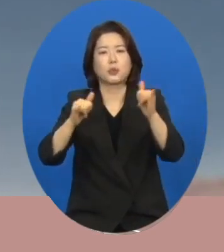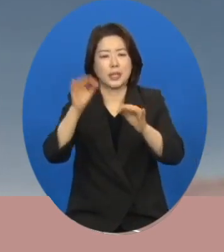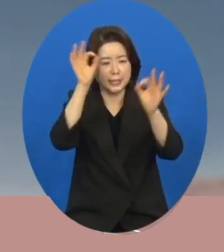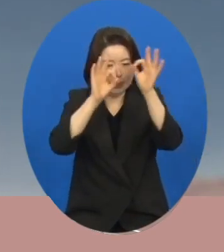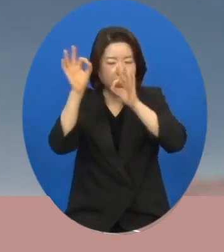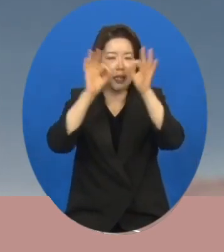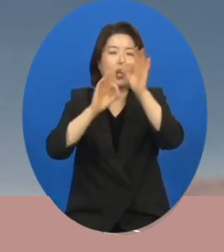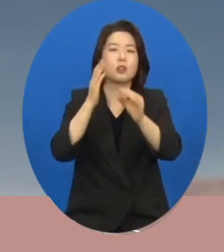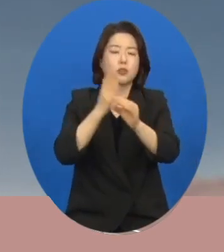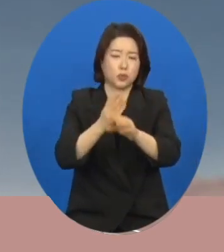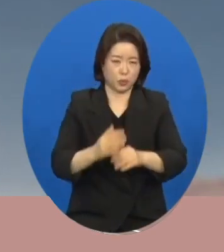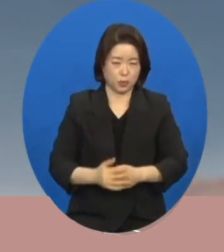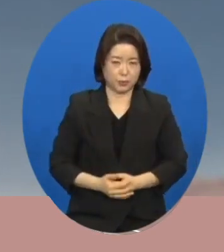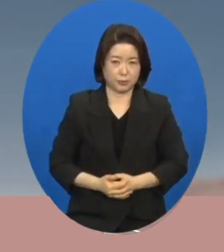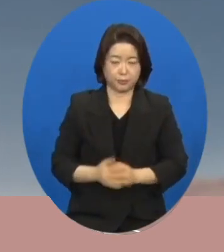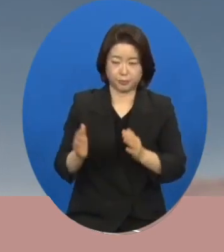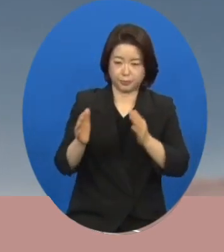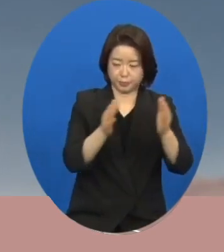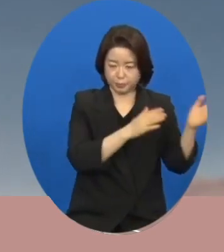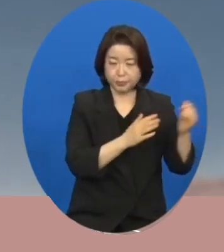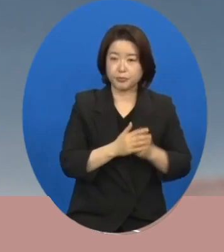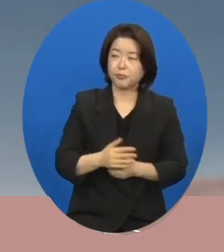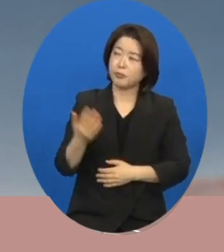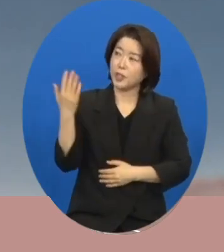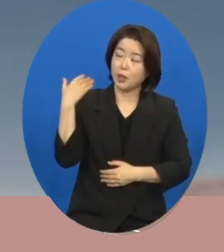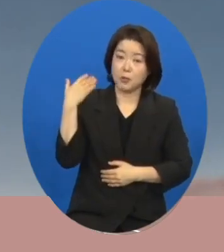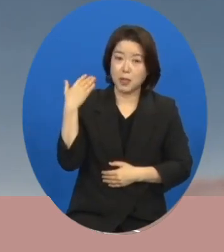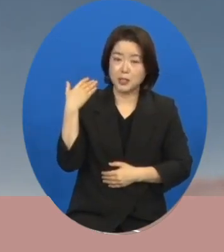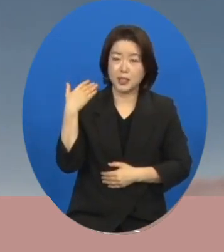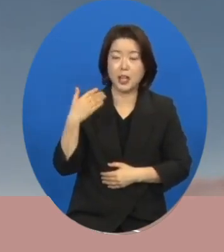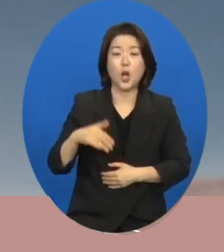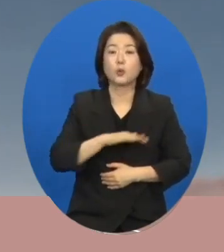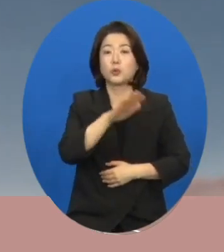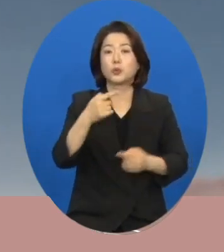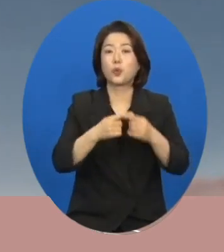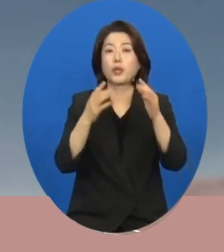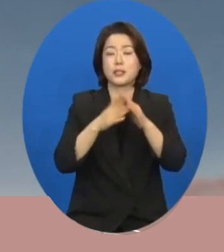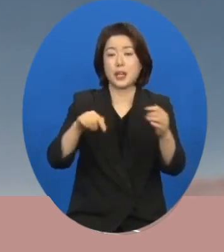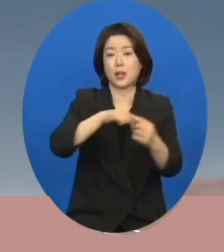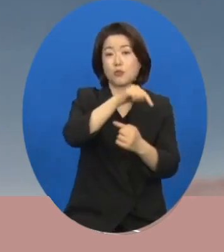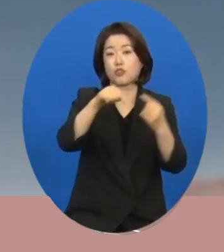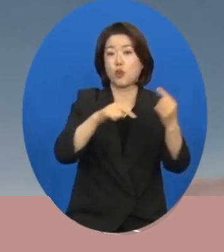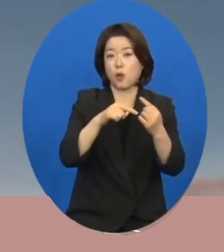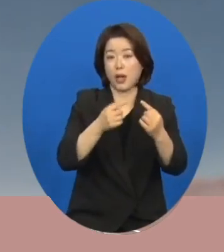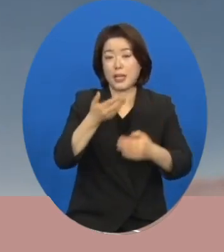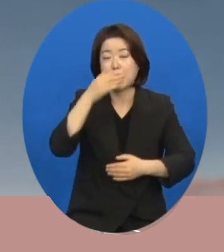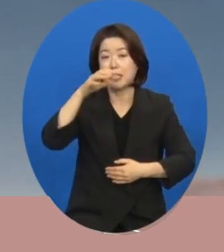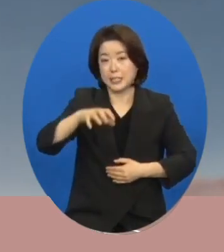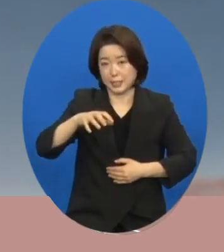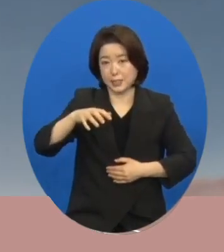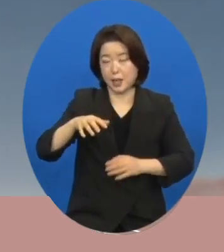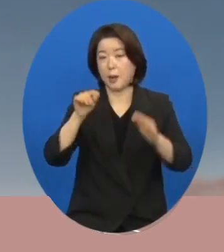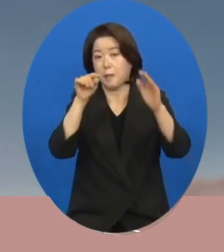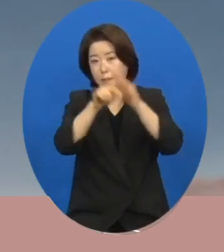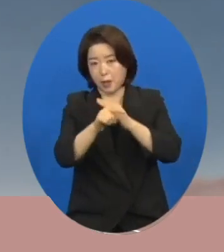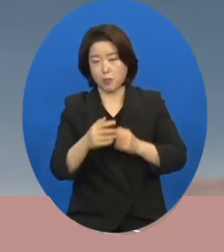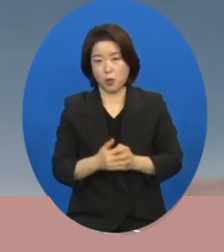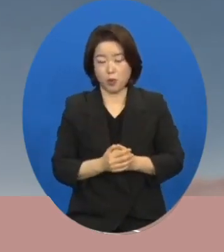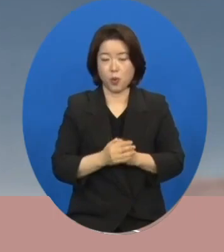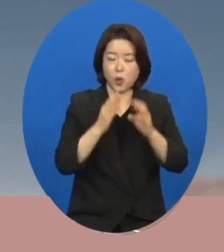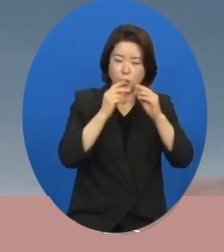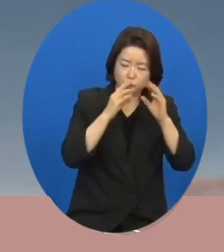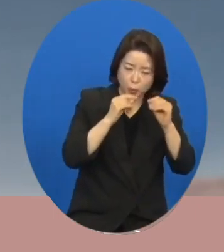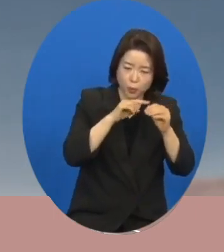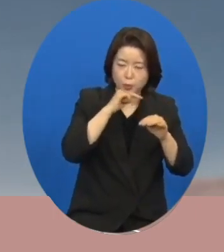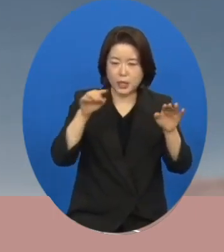전에 한 레스토랑에 갔습니다 우리 교회가 운영하시는 레스토랑이에요 주중에도 사람들이 많이 오지만 주말에도 많이 오죠 토요일 날도 많이